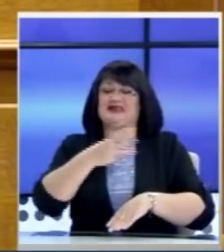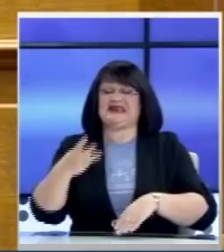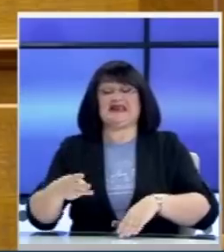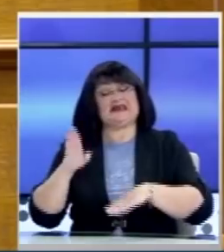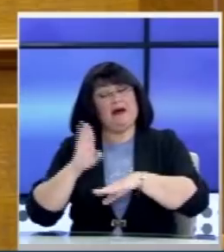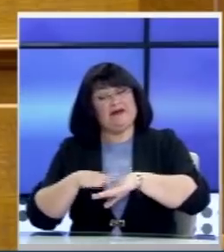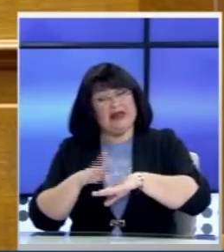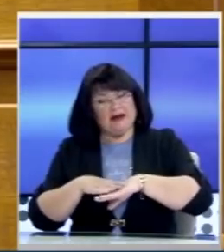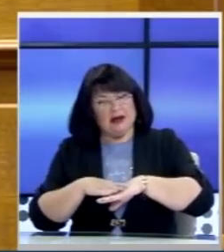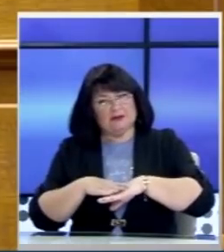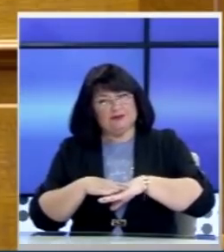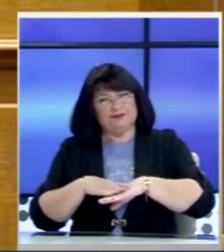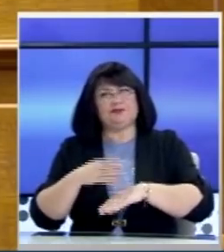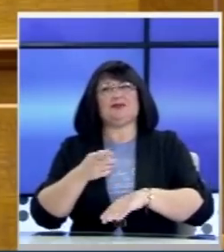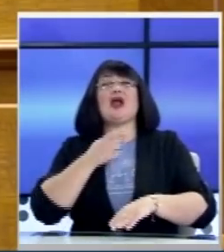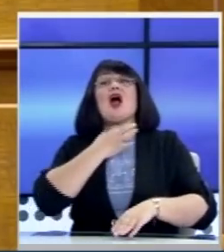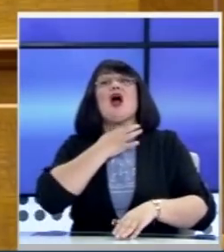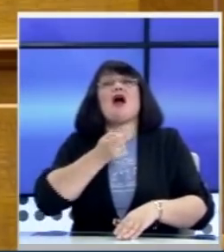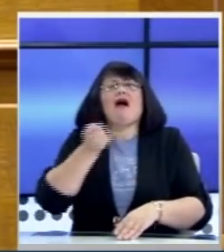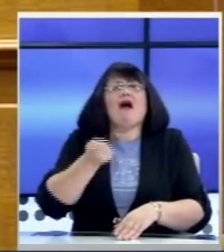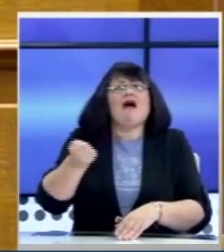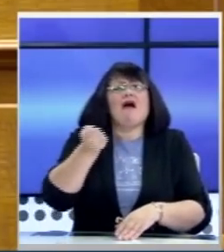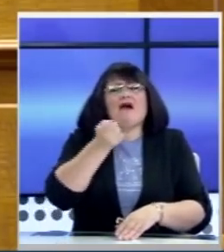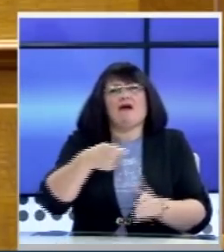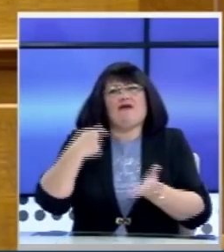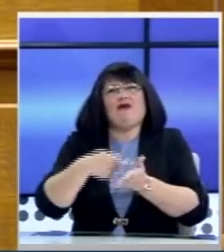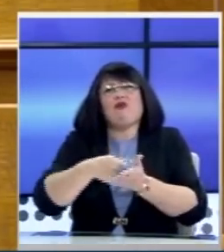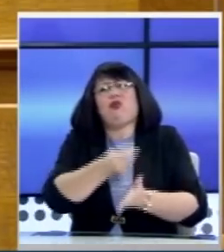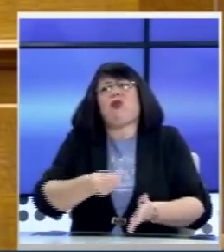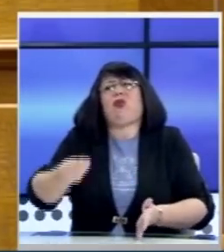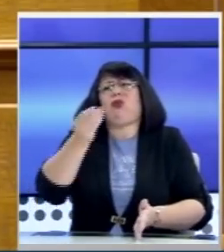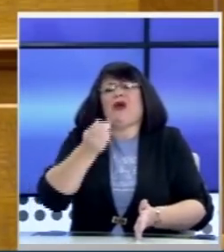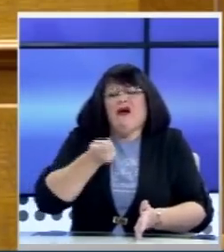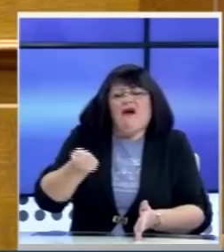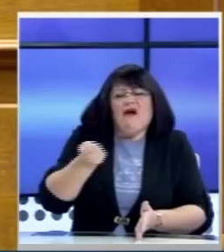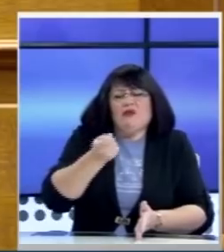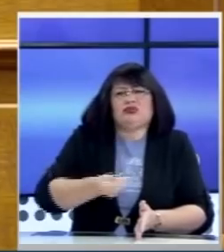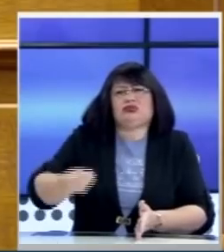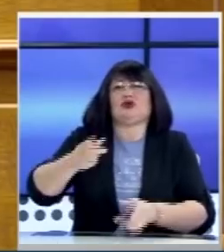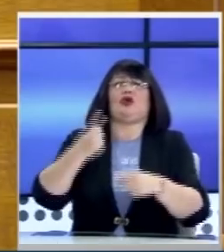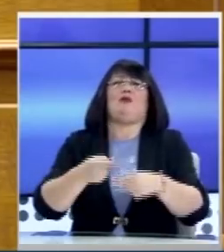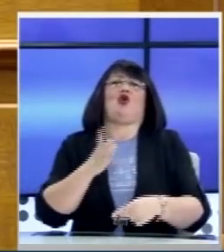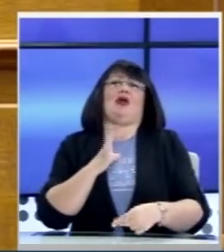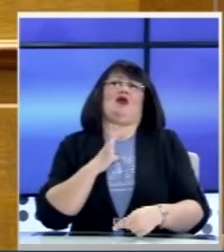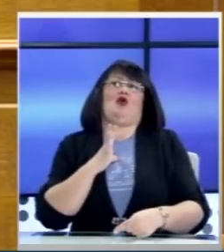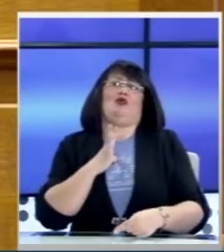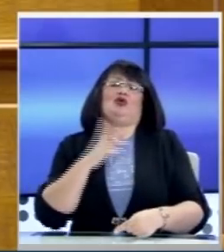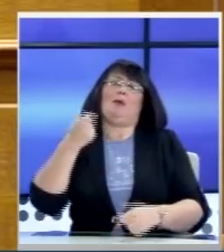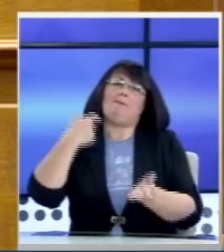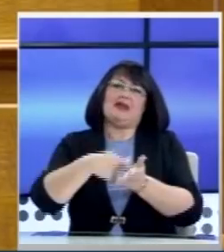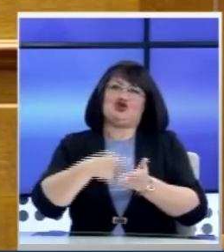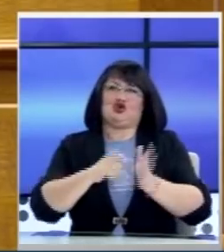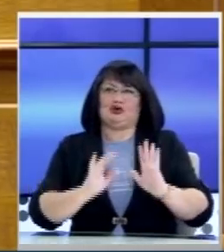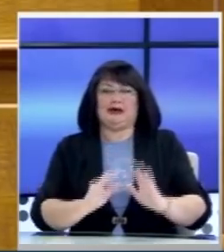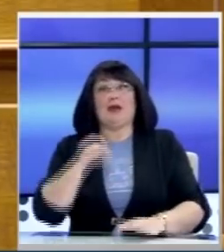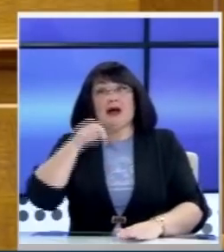του ΣΥΡΙΖΑ για την υπερχρέωση και υπερφορολόγηση των μισθωτών των λαϊκών στρωμάτων. Αυτός είναι